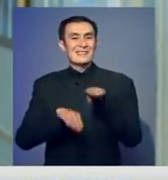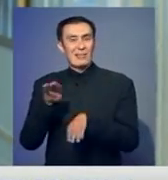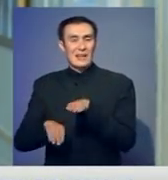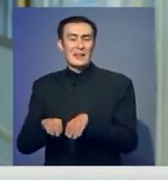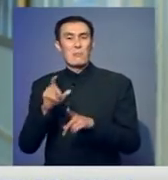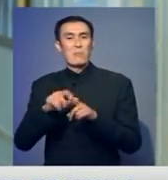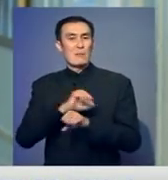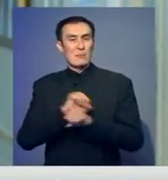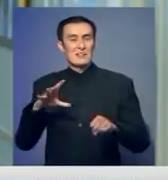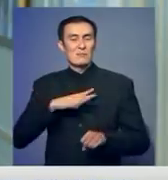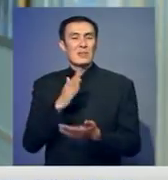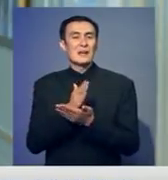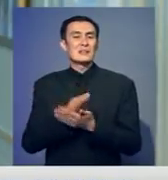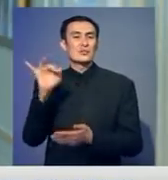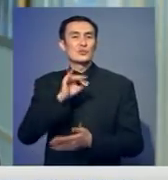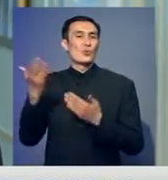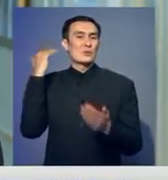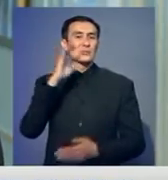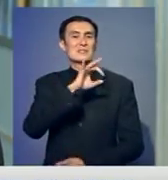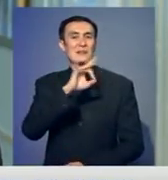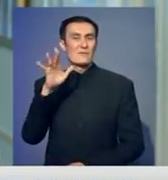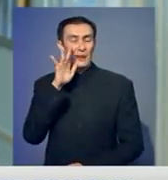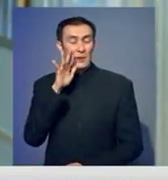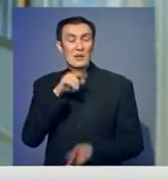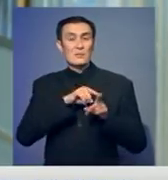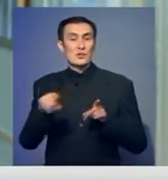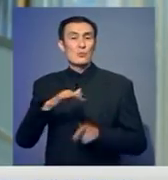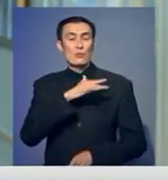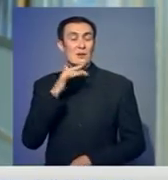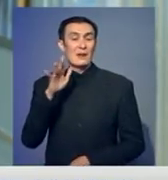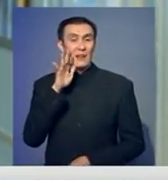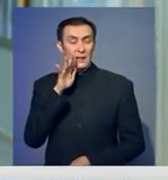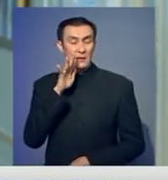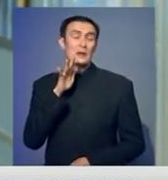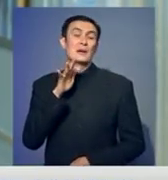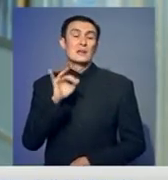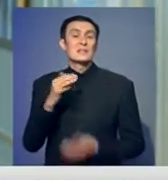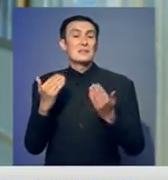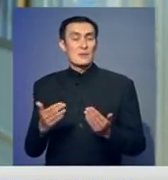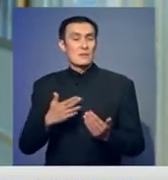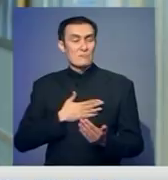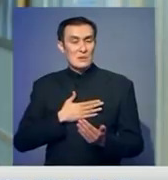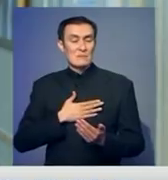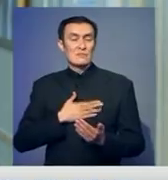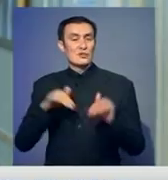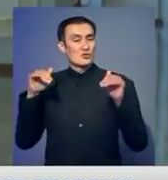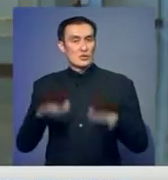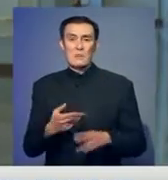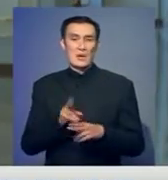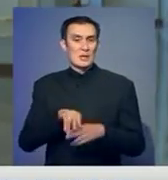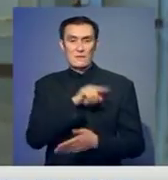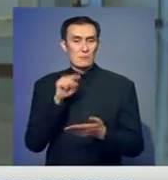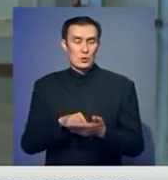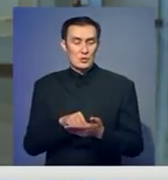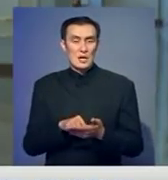хранения боеприпасов находится там еще с советского времени, на протяжении нескольких десятков лет. И теперь мы кардинально решим этот